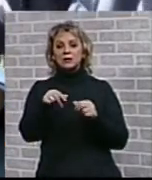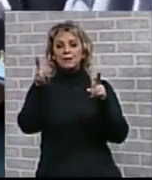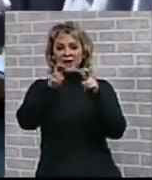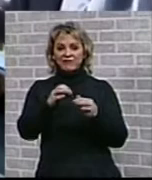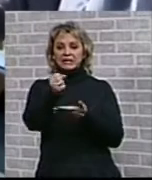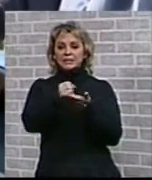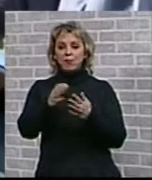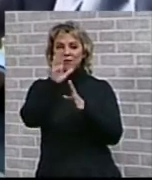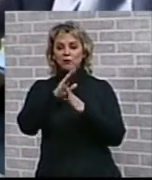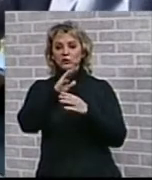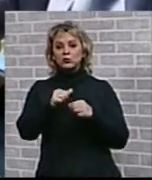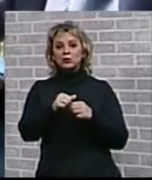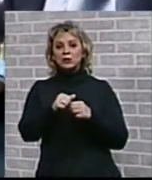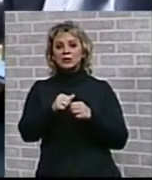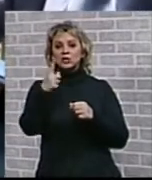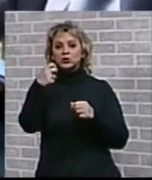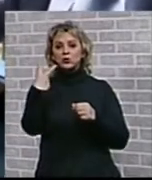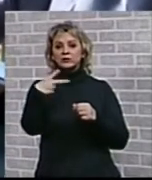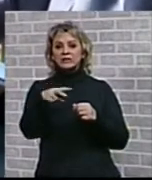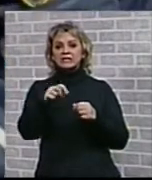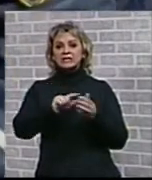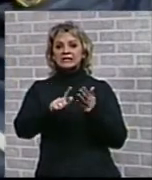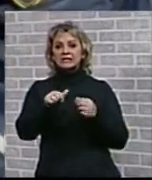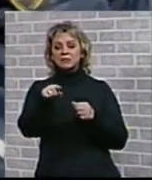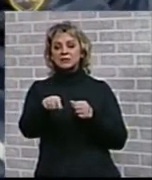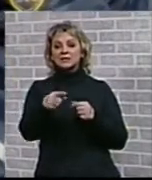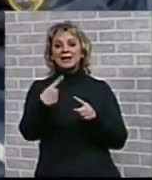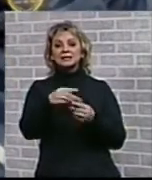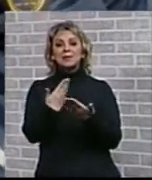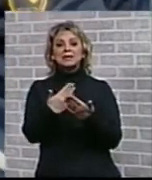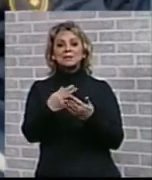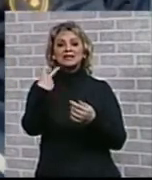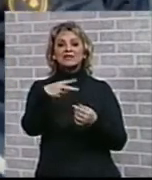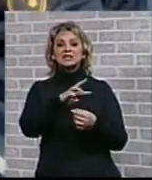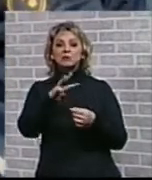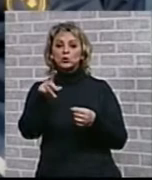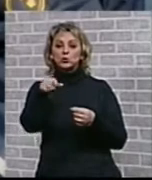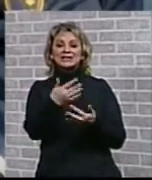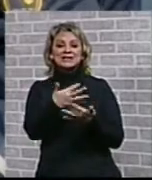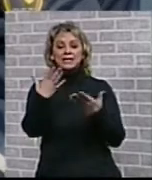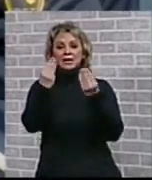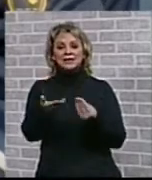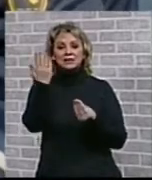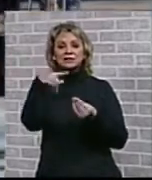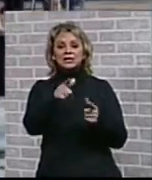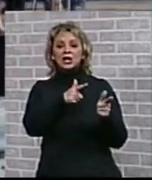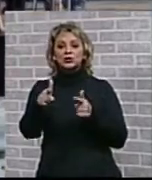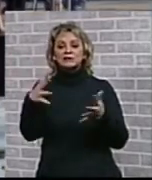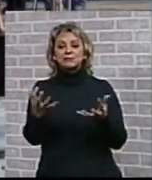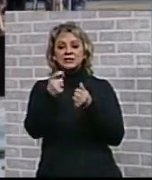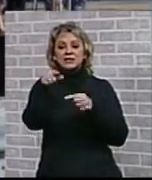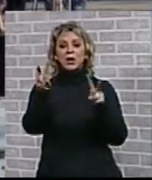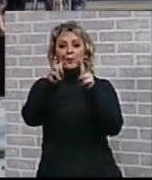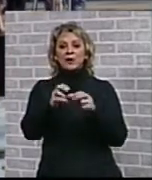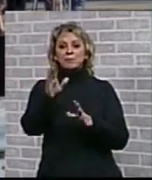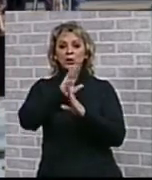Проверил запас воздуха. 120 атмосфер. Это примерно на 20 минут. Несколько дней назад готовность спасателей